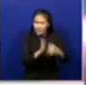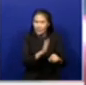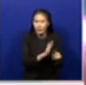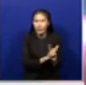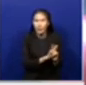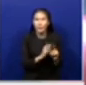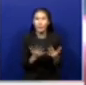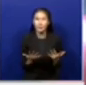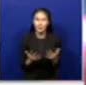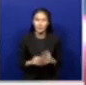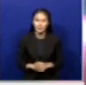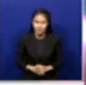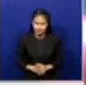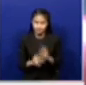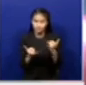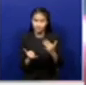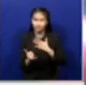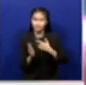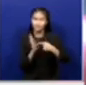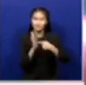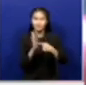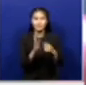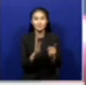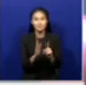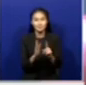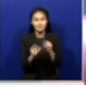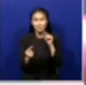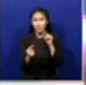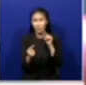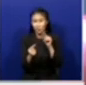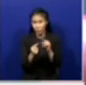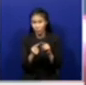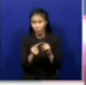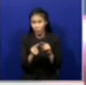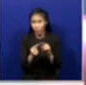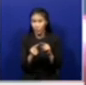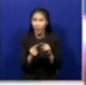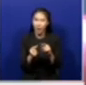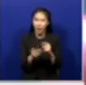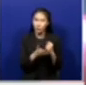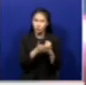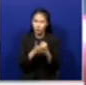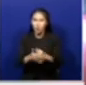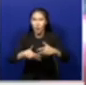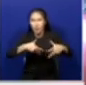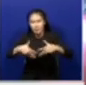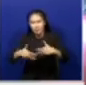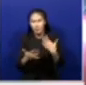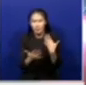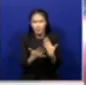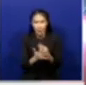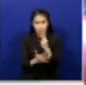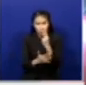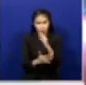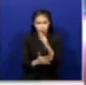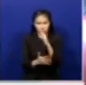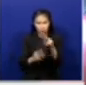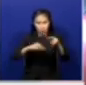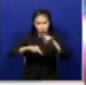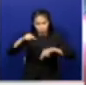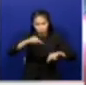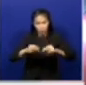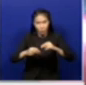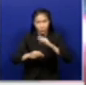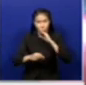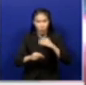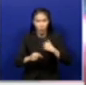อันนี้ที่ยกตัวอย่างมาเรื่องไม่ว่าจะเป็นการเยียวยาการตรวจสอบสิทธิ์นี่ก็เป็นอีกสิ่งหนึ่งช่วง